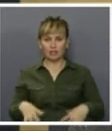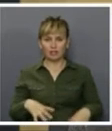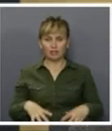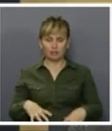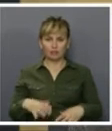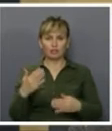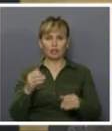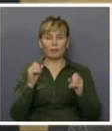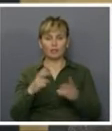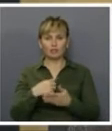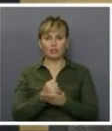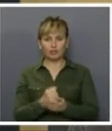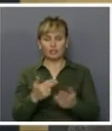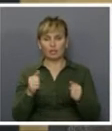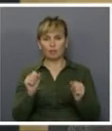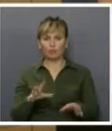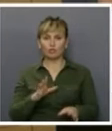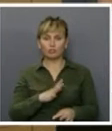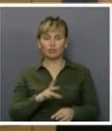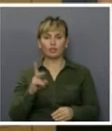опасения подтверждаются. Возможно. Но